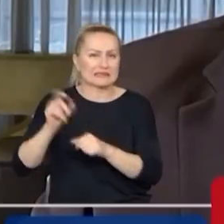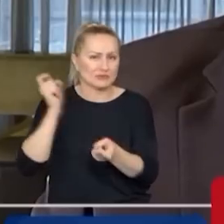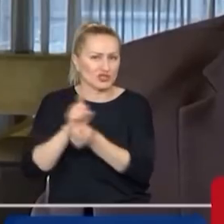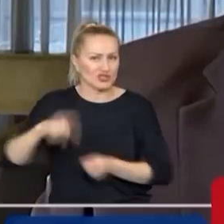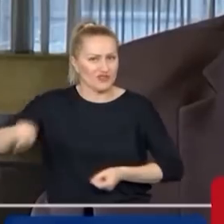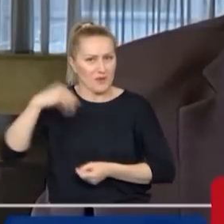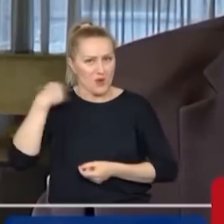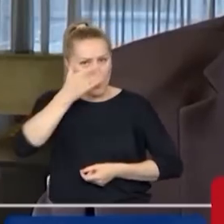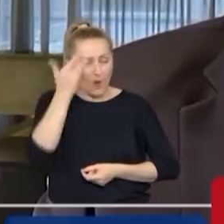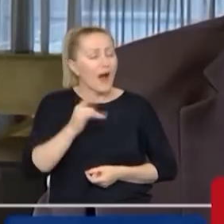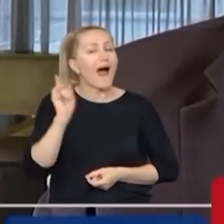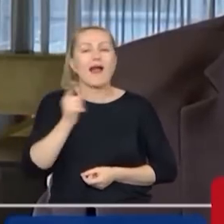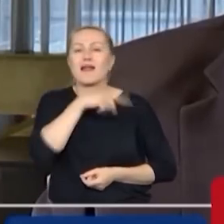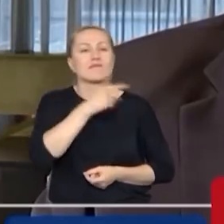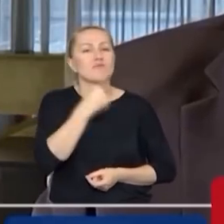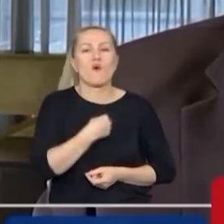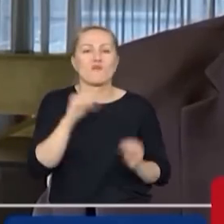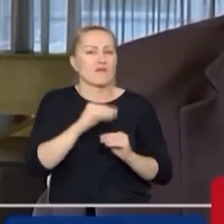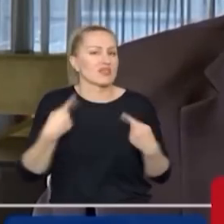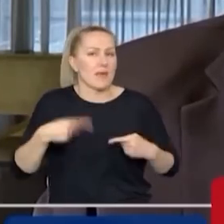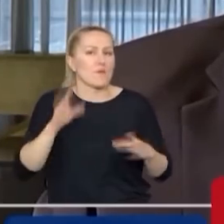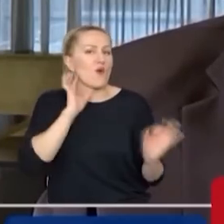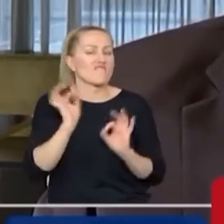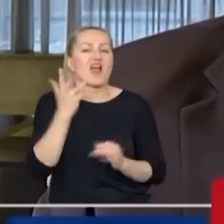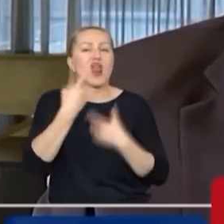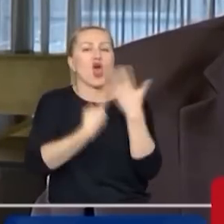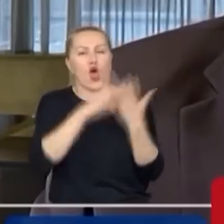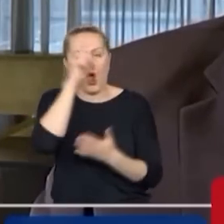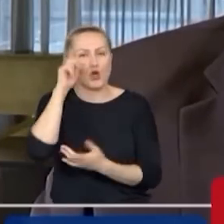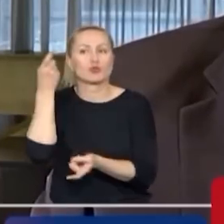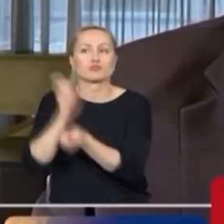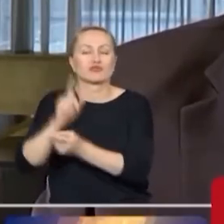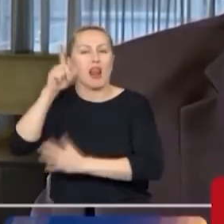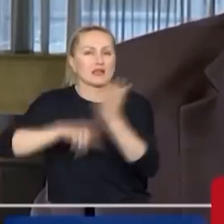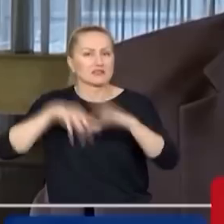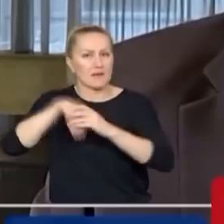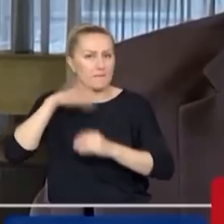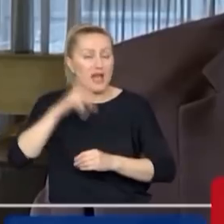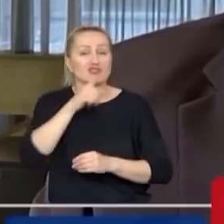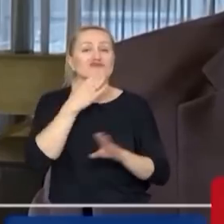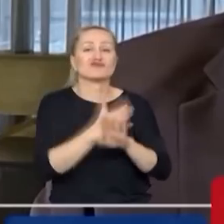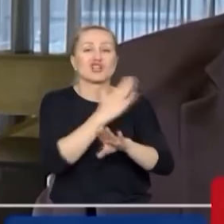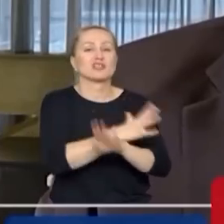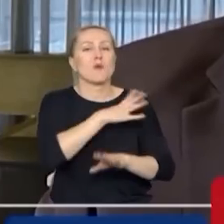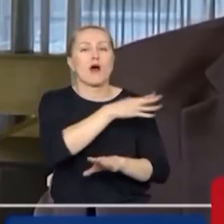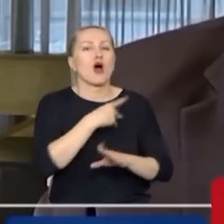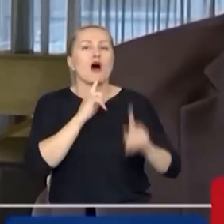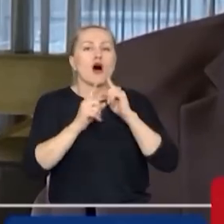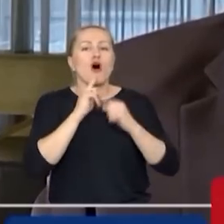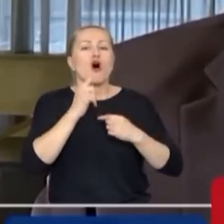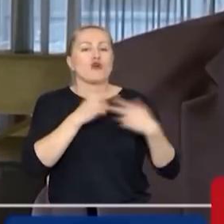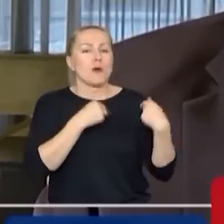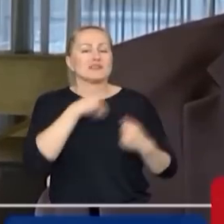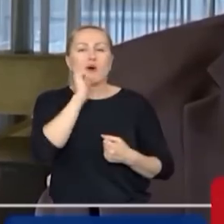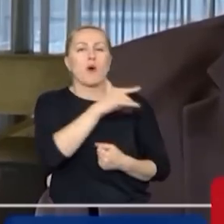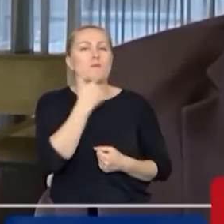ale nie podali nam informacji, ile osób będzie, bo wcześniej, kiedy komunikowaliśmy z Komisją Europejską, nam mówili, że jest limita. Limit